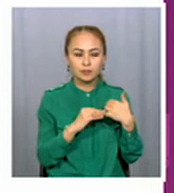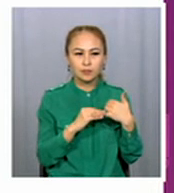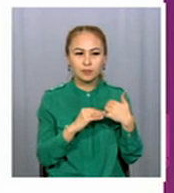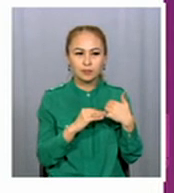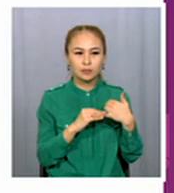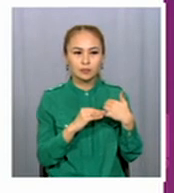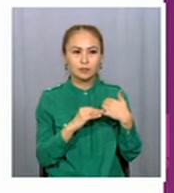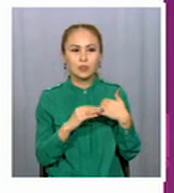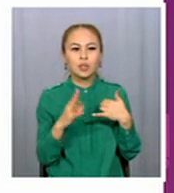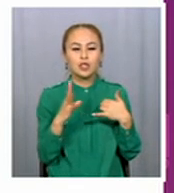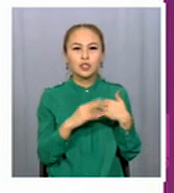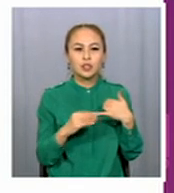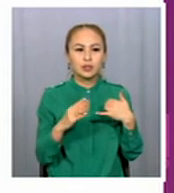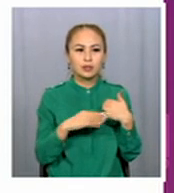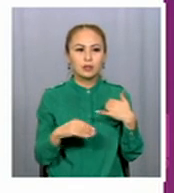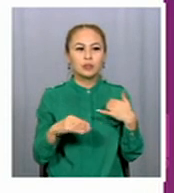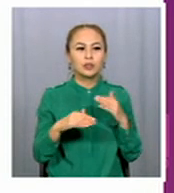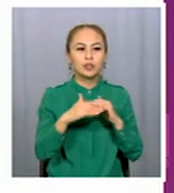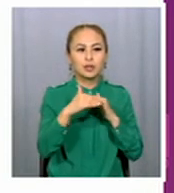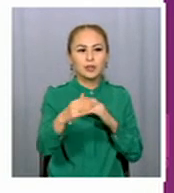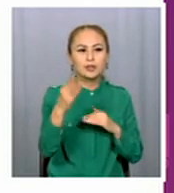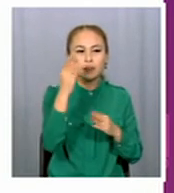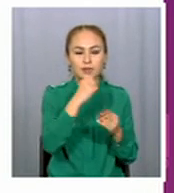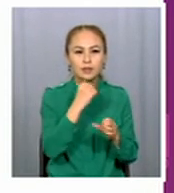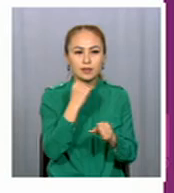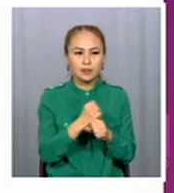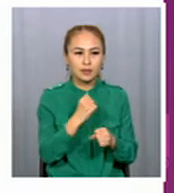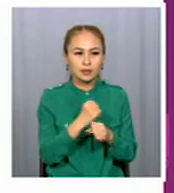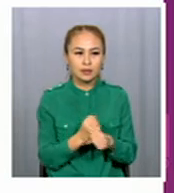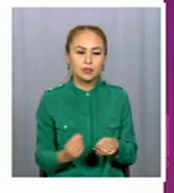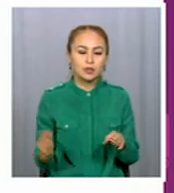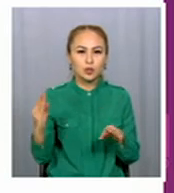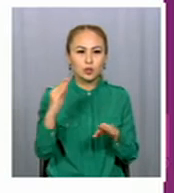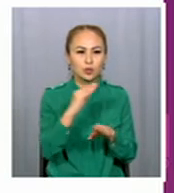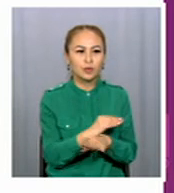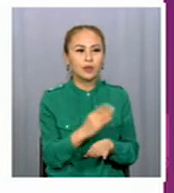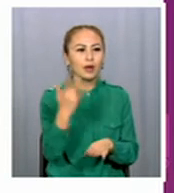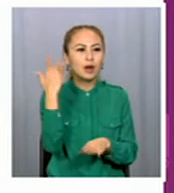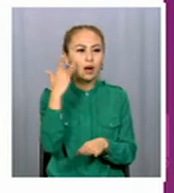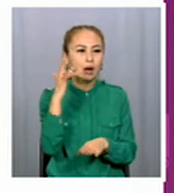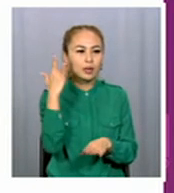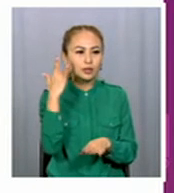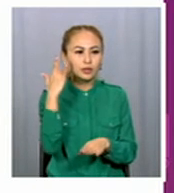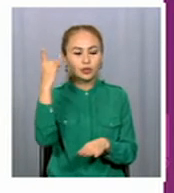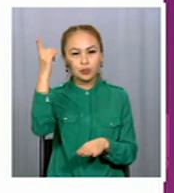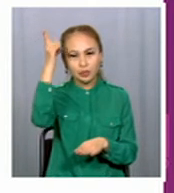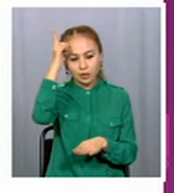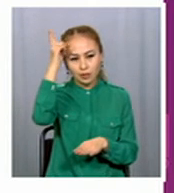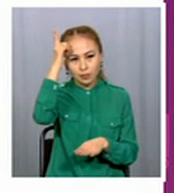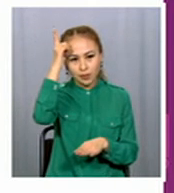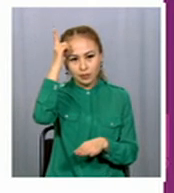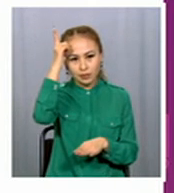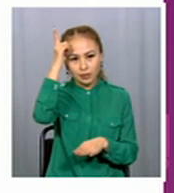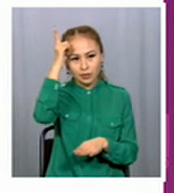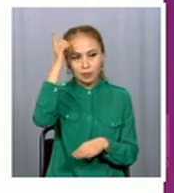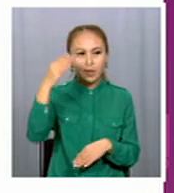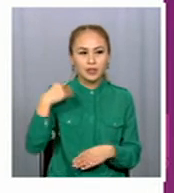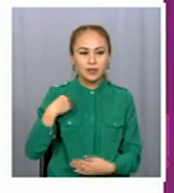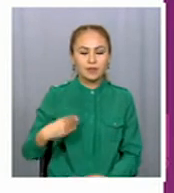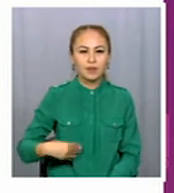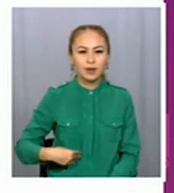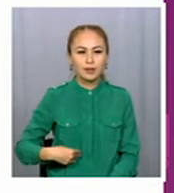бағдарламалары бойынша жердің жасанды серіктері, сондай-ақ АқШ,